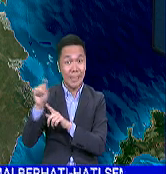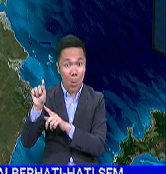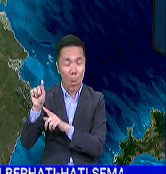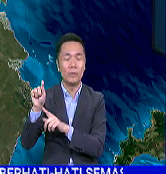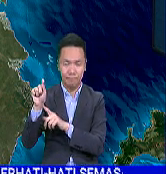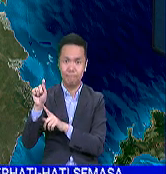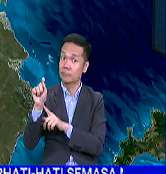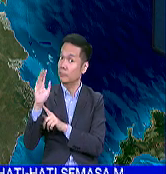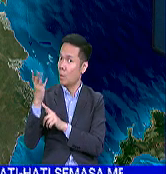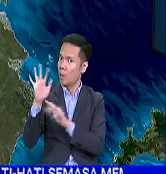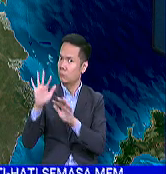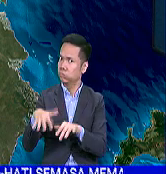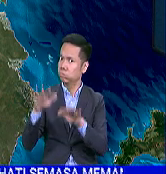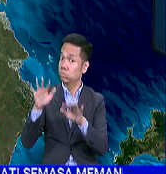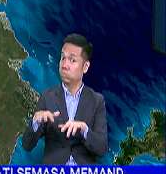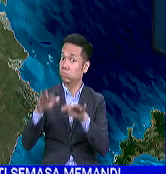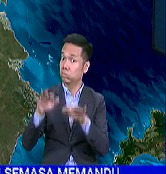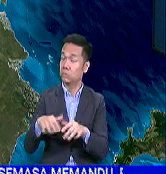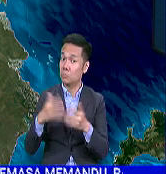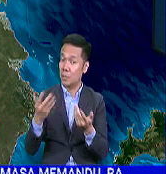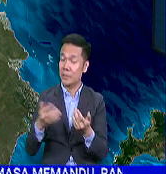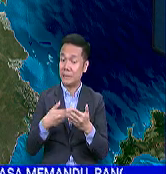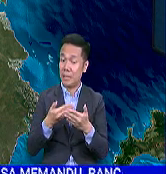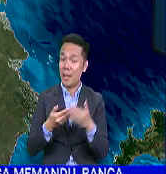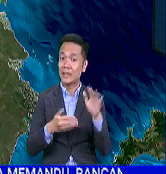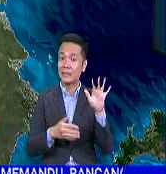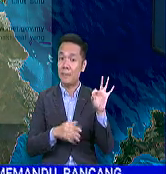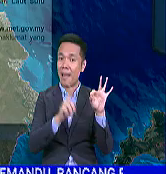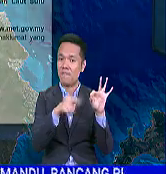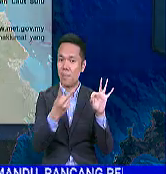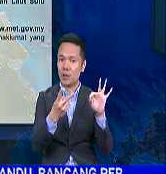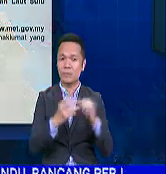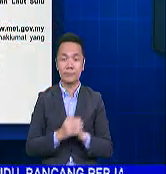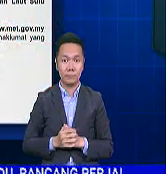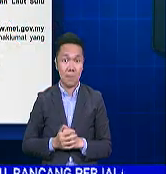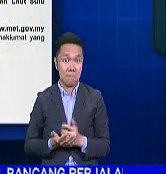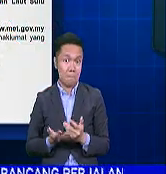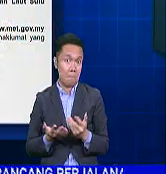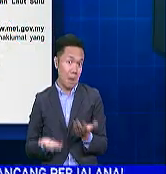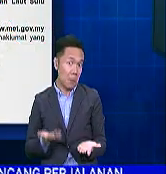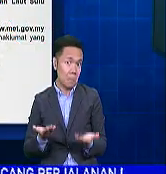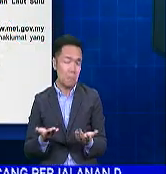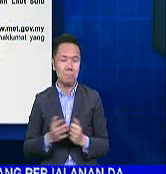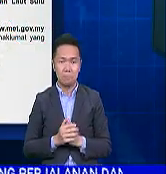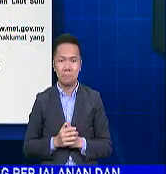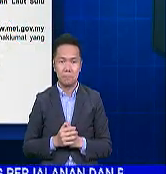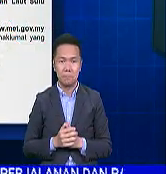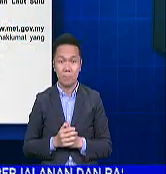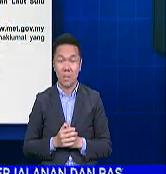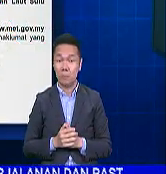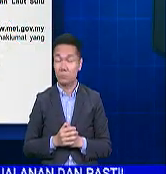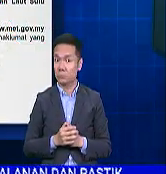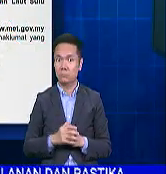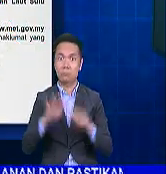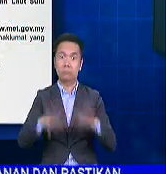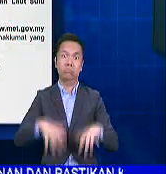berlaku melibatkan sehingga 9 Februari nanti dan ianya berpotensi menyebabkan keadaan